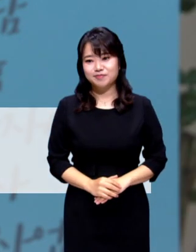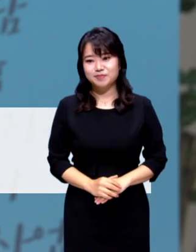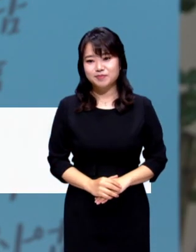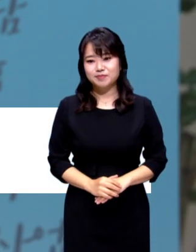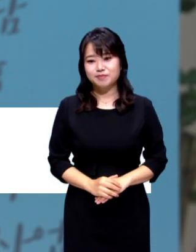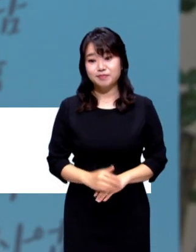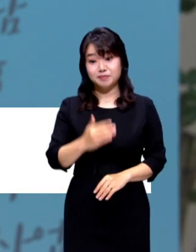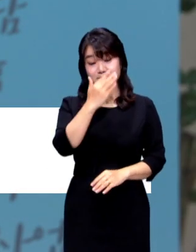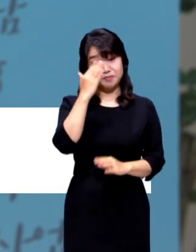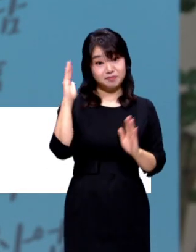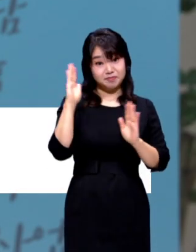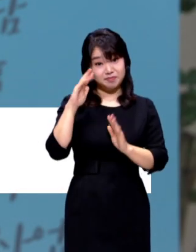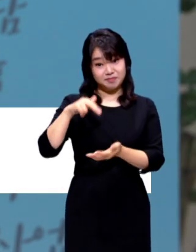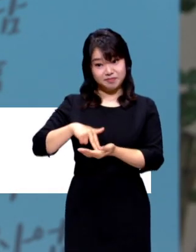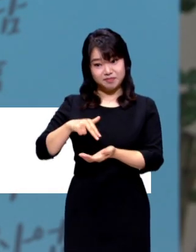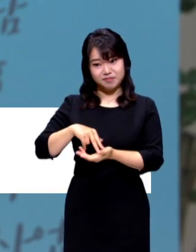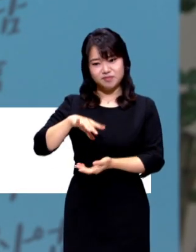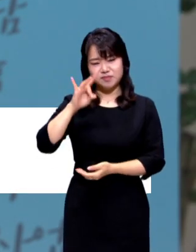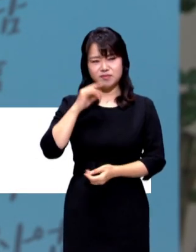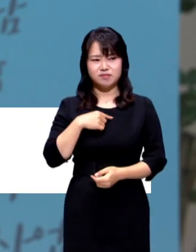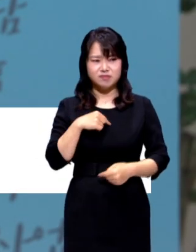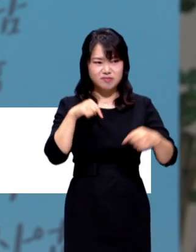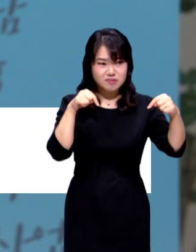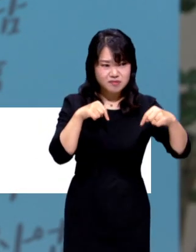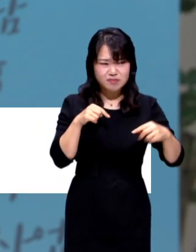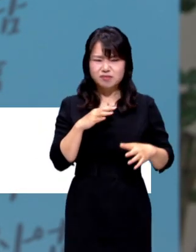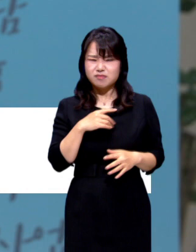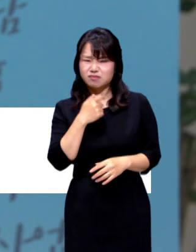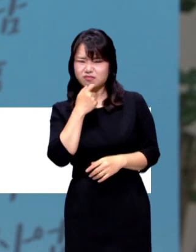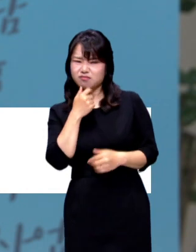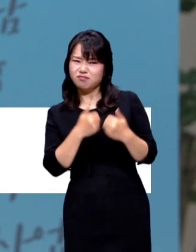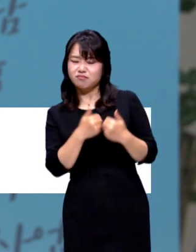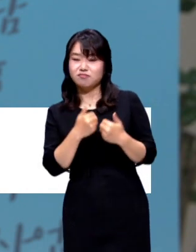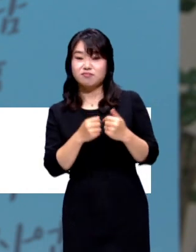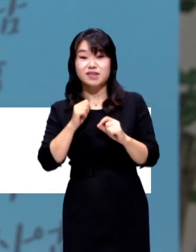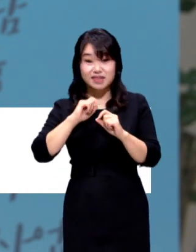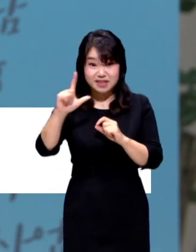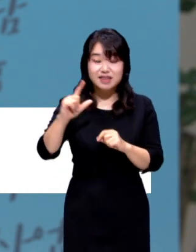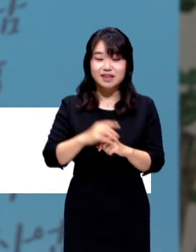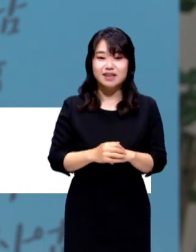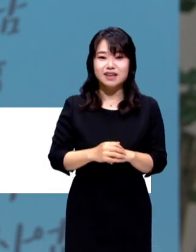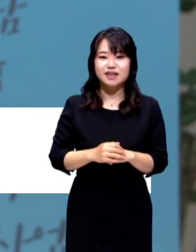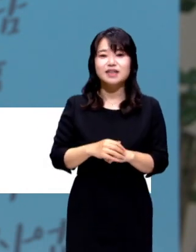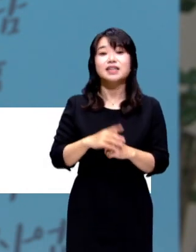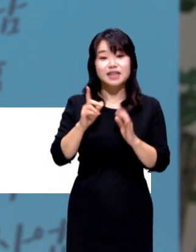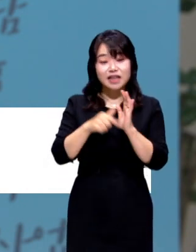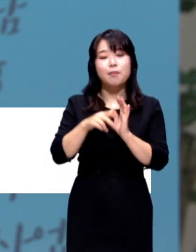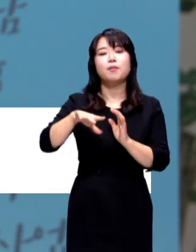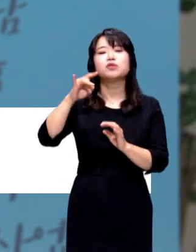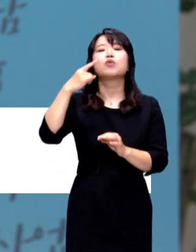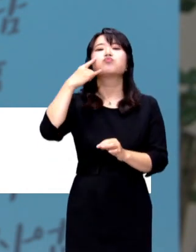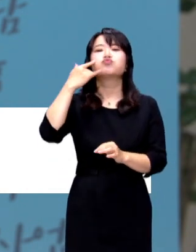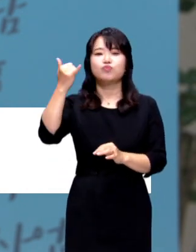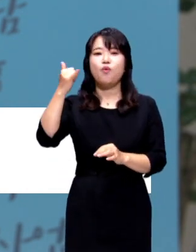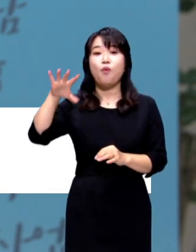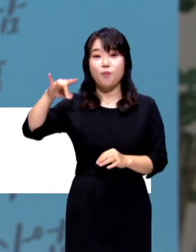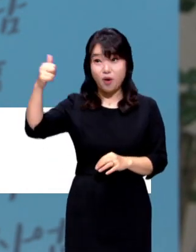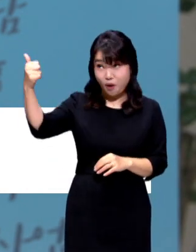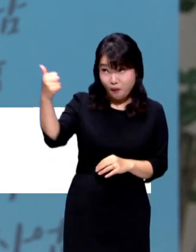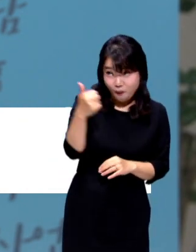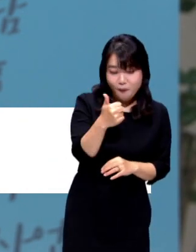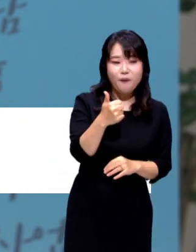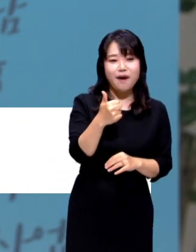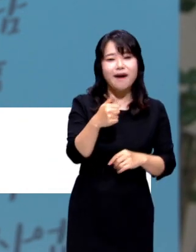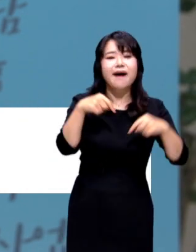그 청소년들 같은 경우에 처음에 좀 상담에 거부감을 갖는 경우도 있고 그래요. 그러니까 그런 경우에 이제 부모님부터 일단 와서 좀 양육 상담 같은 거